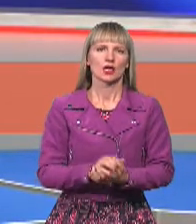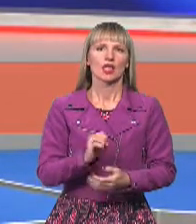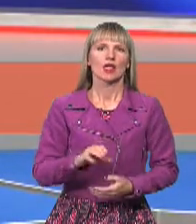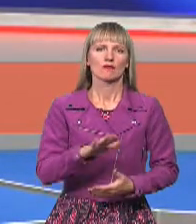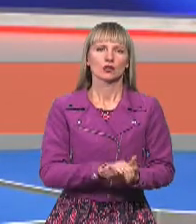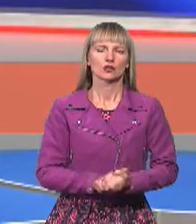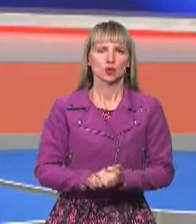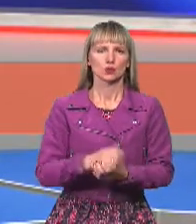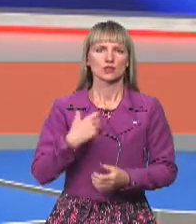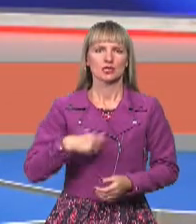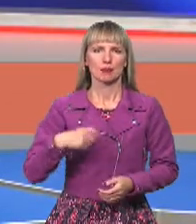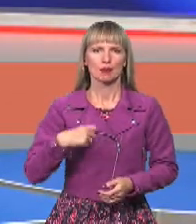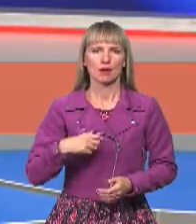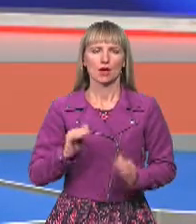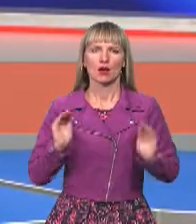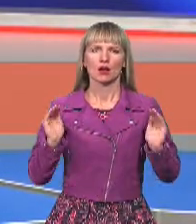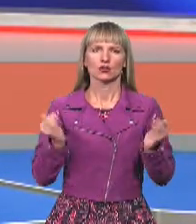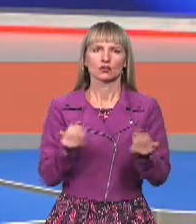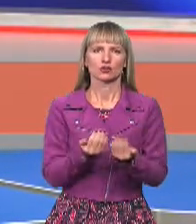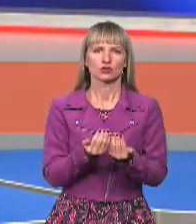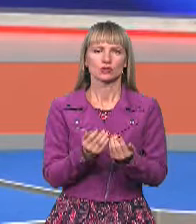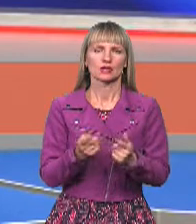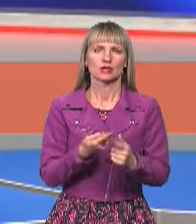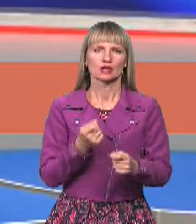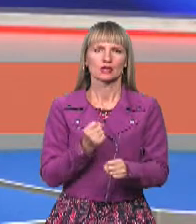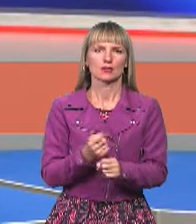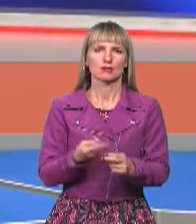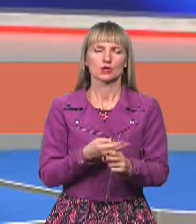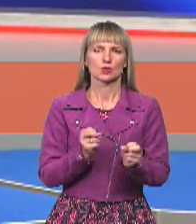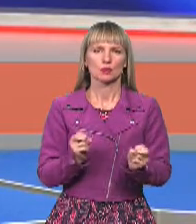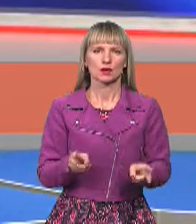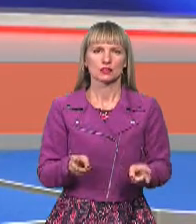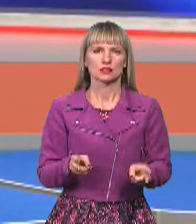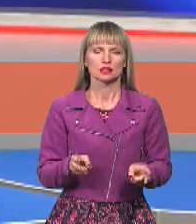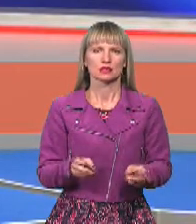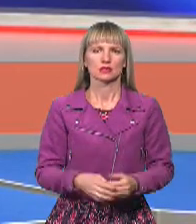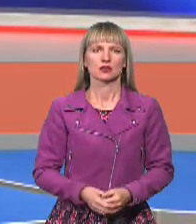Евросоюз себя ограничивает или обезопасивает, я бы сказал,